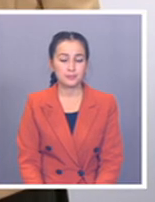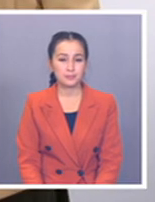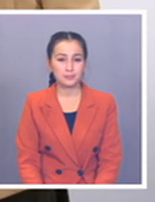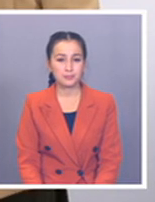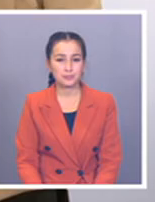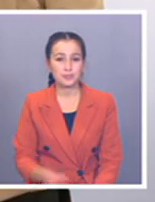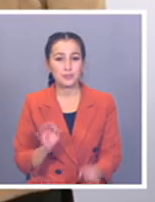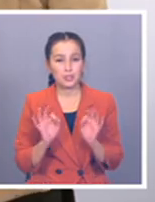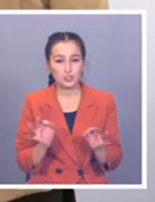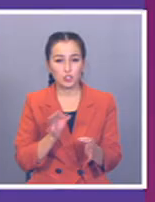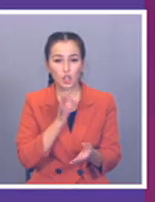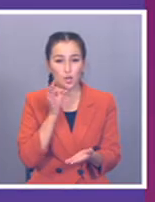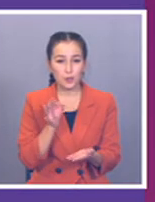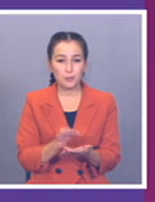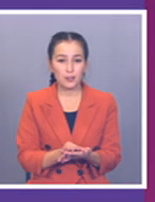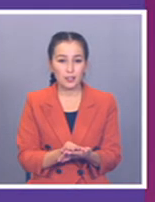Дұрыс жауабы?